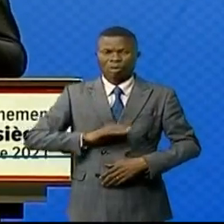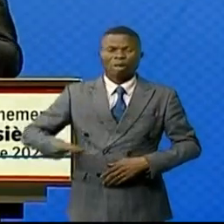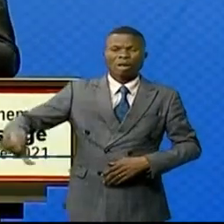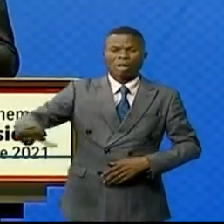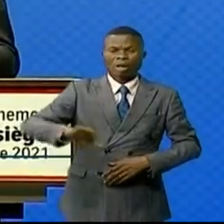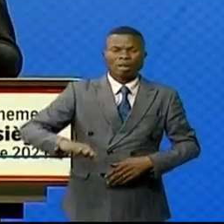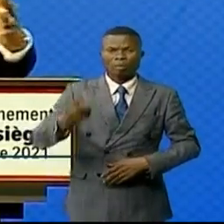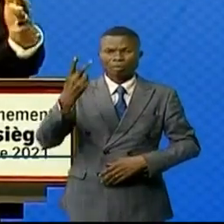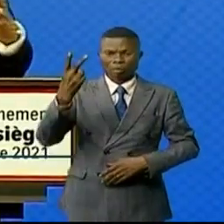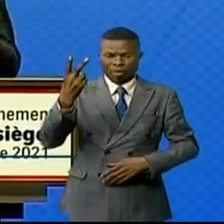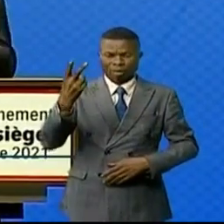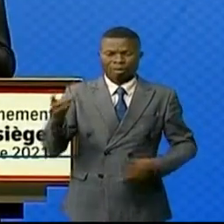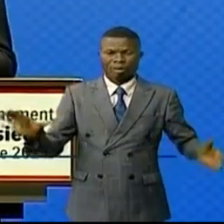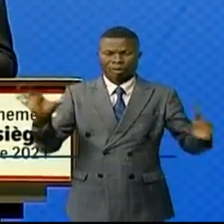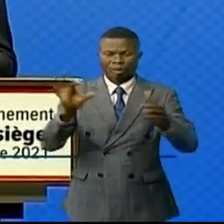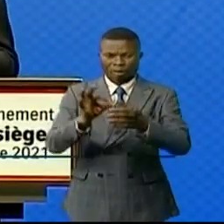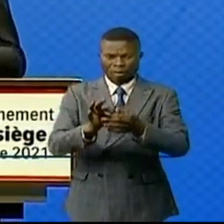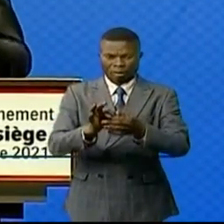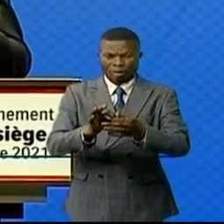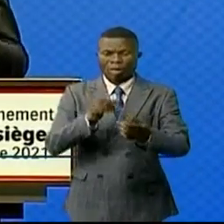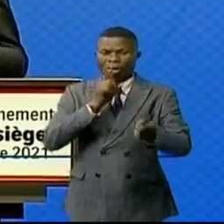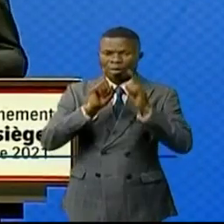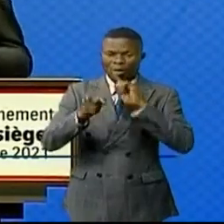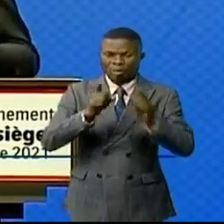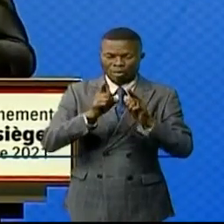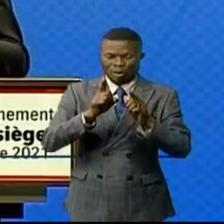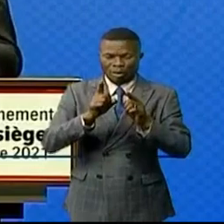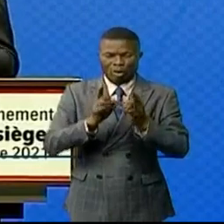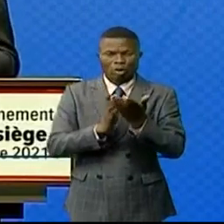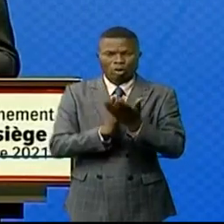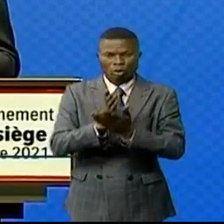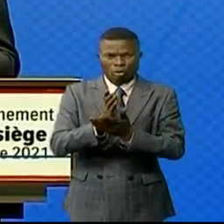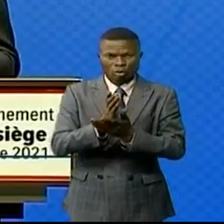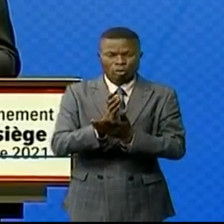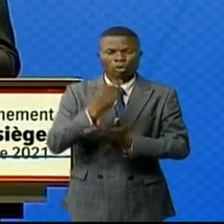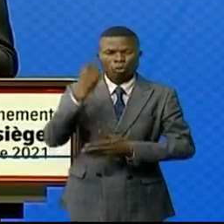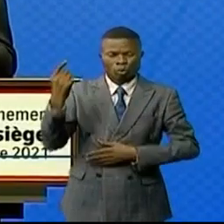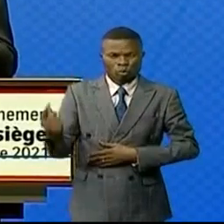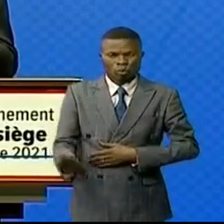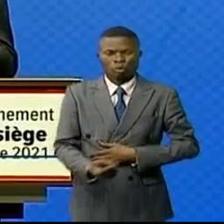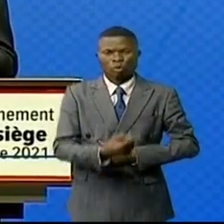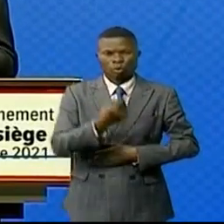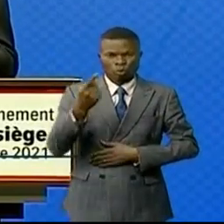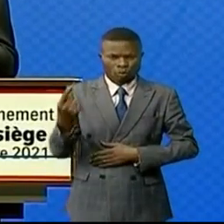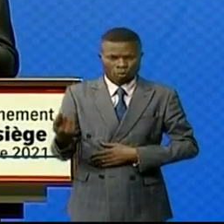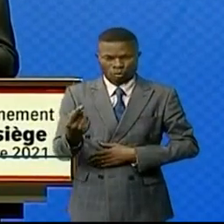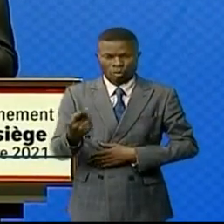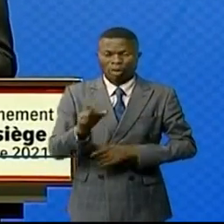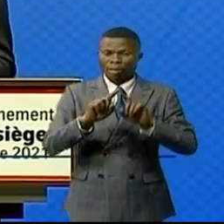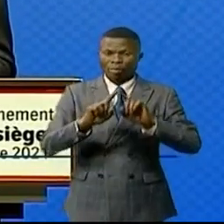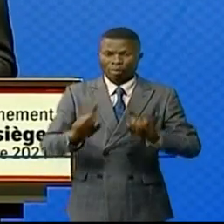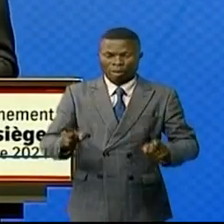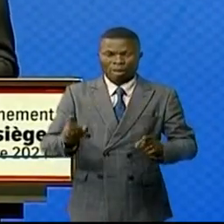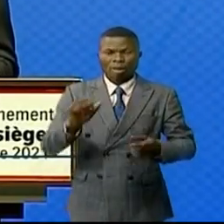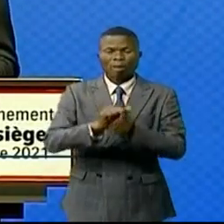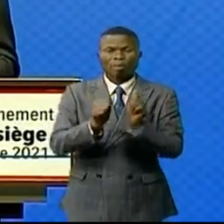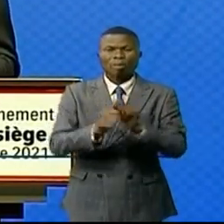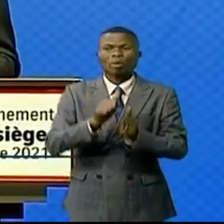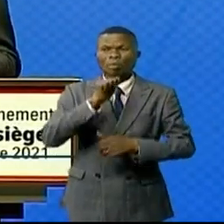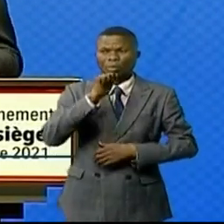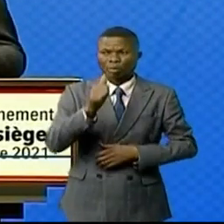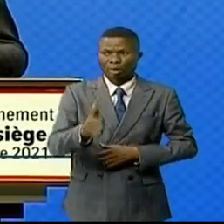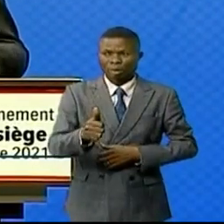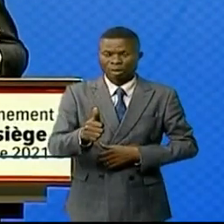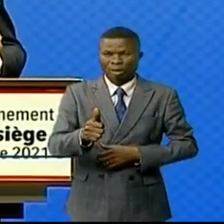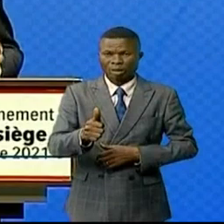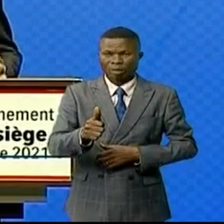puissent être en mesure de communiquer de manière régulière. Il n'a jamais été question